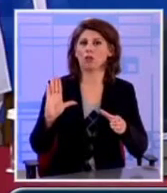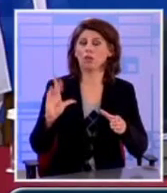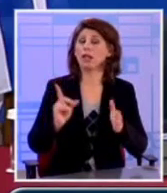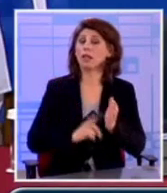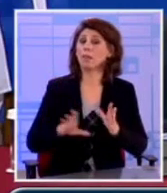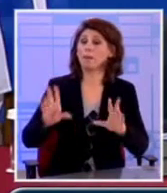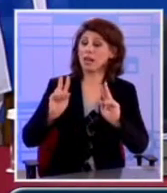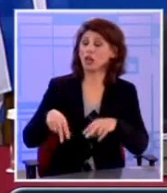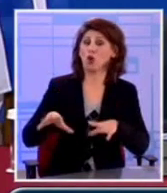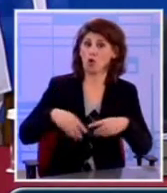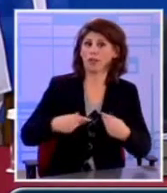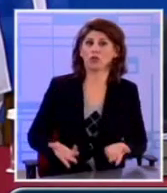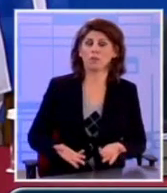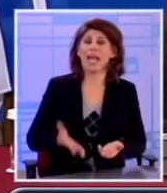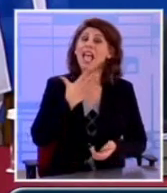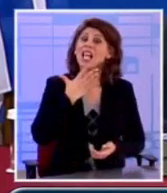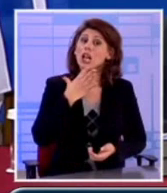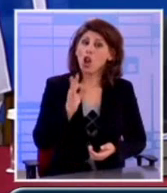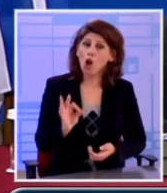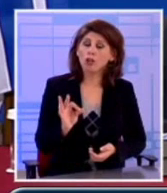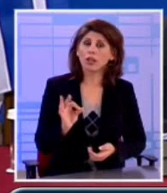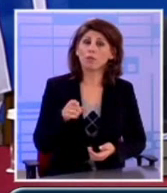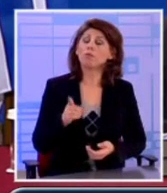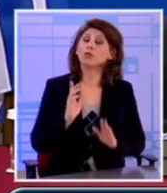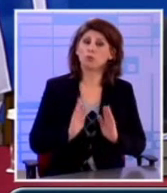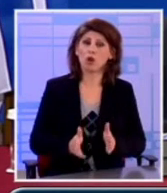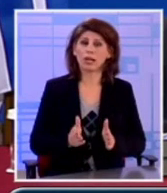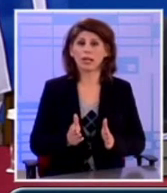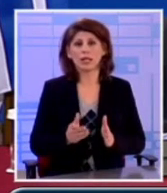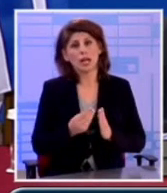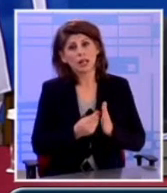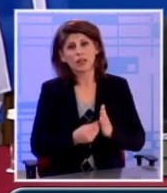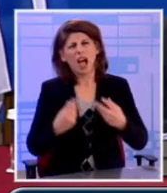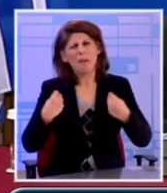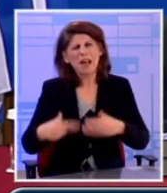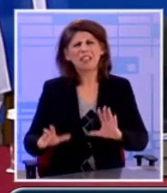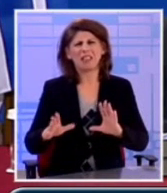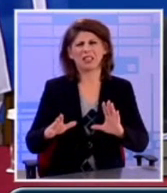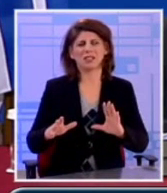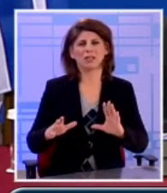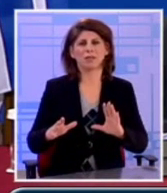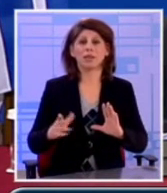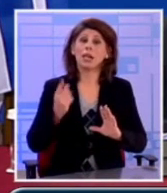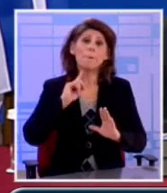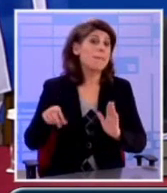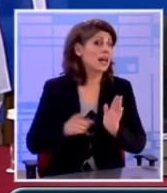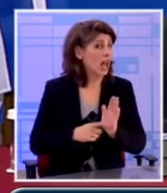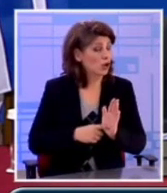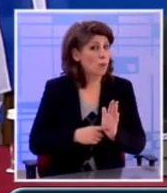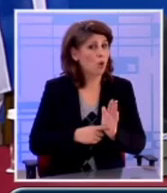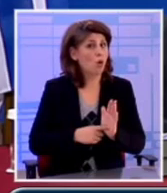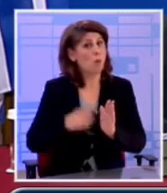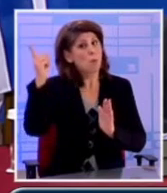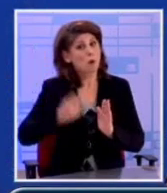Οι λόγοι για τους οποίους μπορεί να κριθεί απεχθές, επονίδιστο ή παράνομο κομμάτι